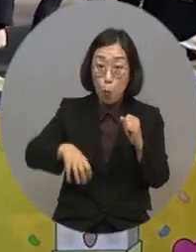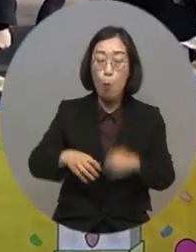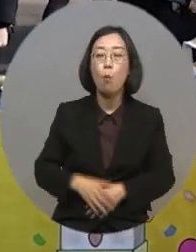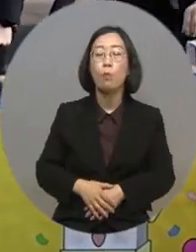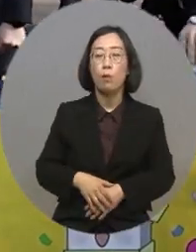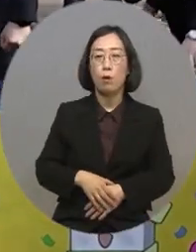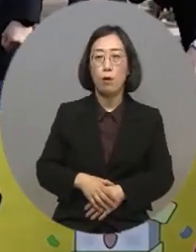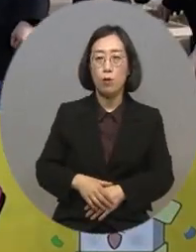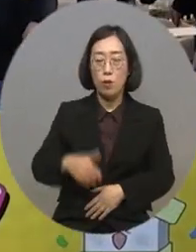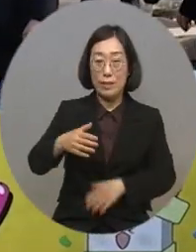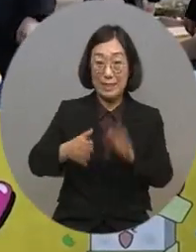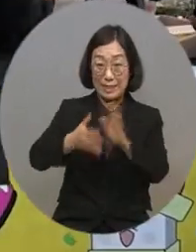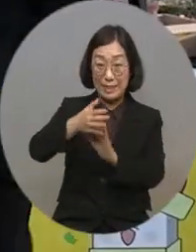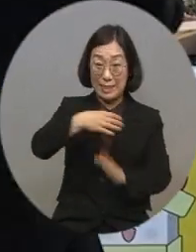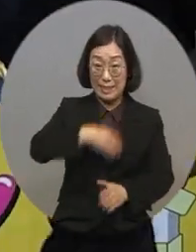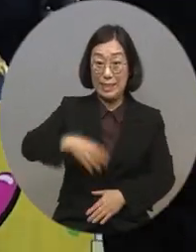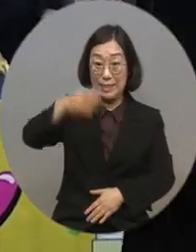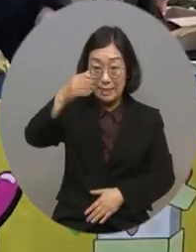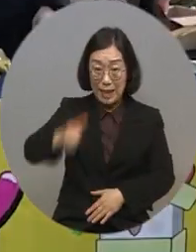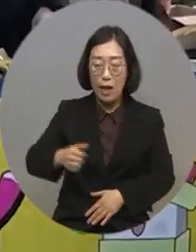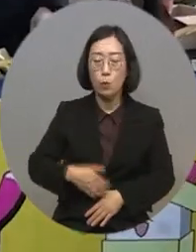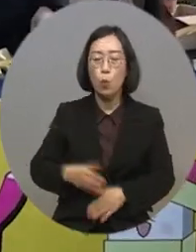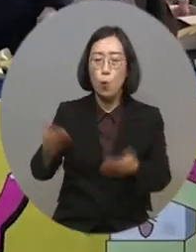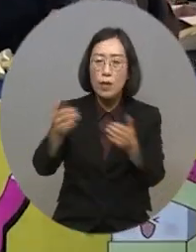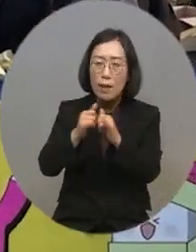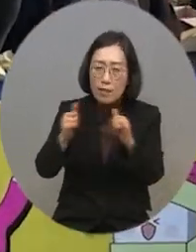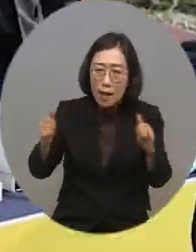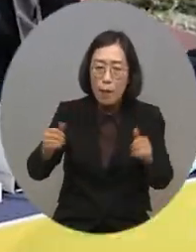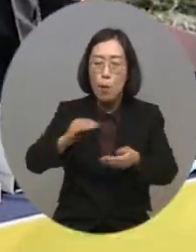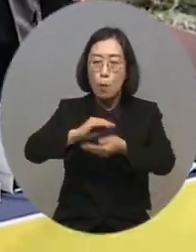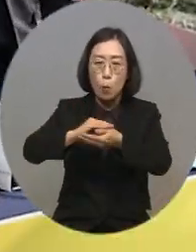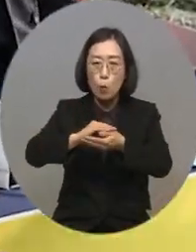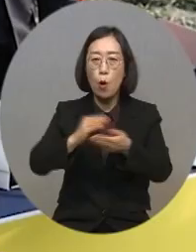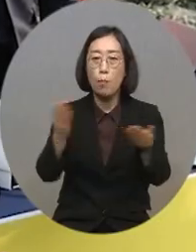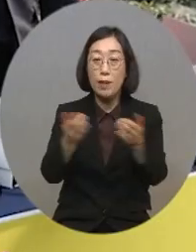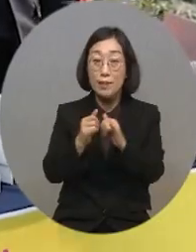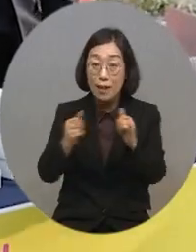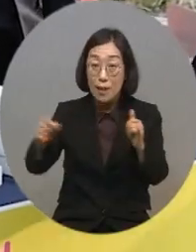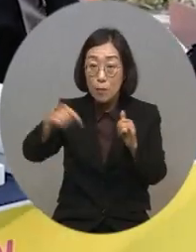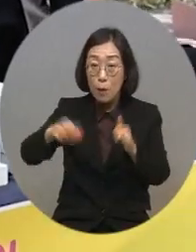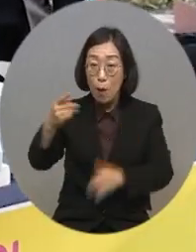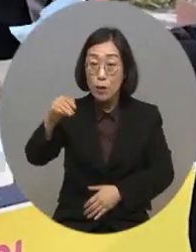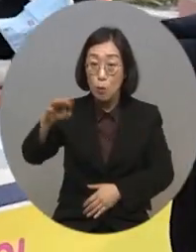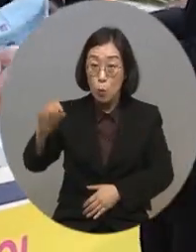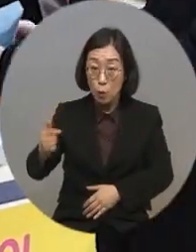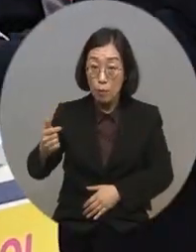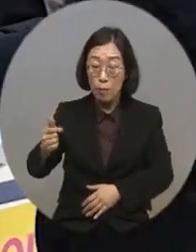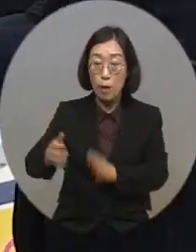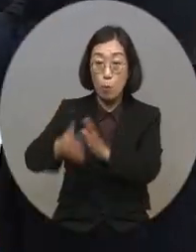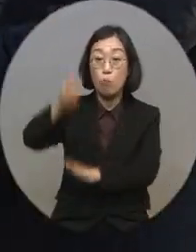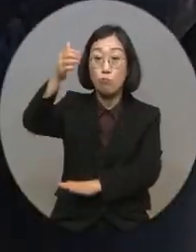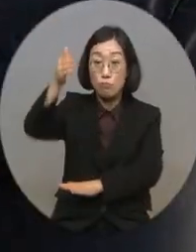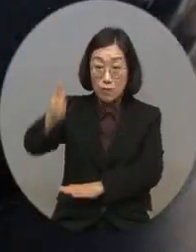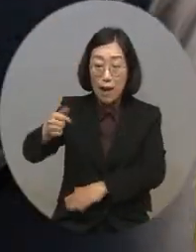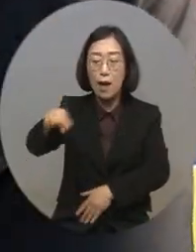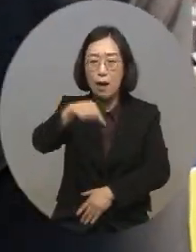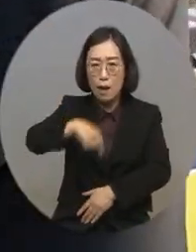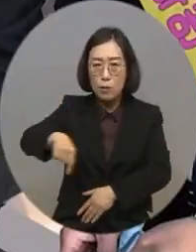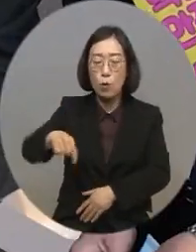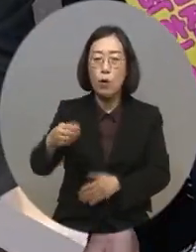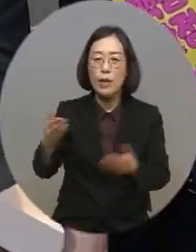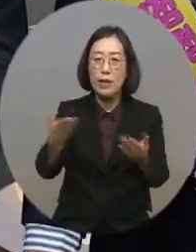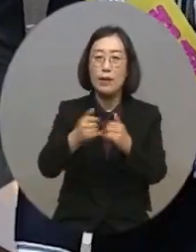비롯한 농식품유통과 직원들이, 농협 충북지역본부에서는 황종현 본부장 외 양복자재단 직원